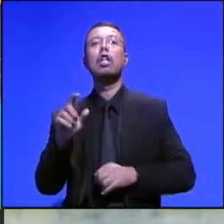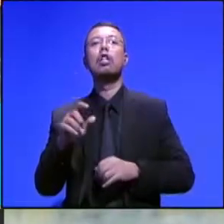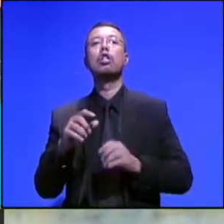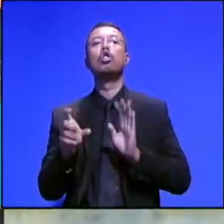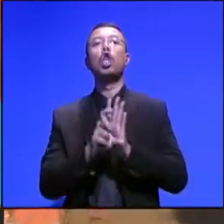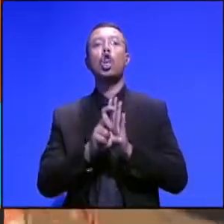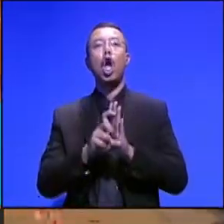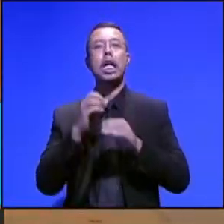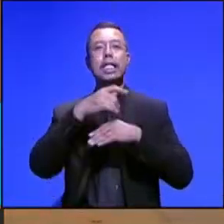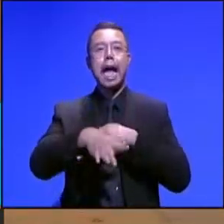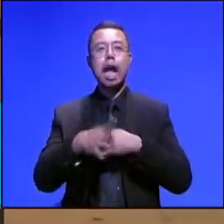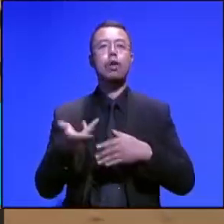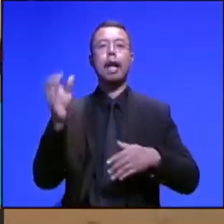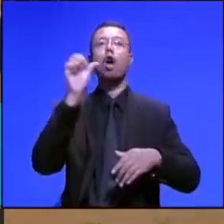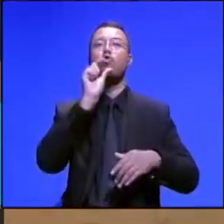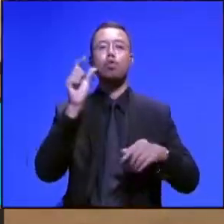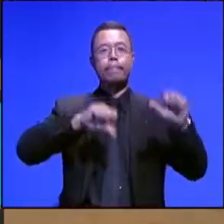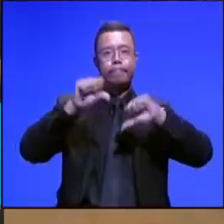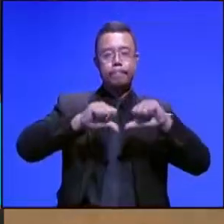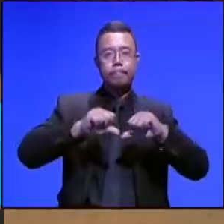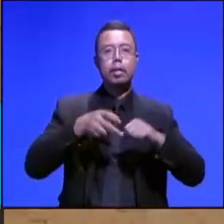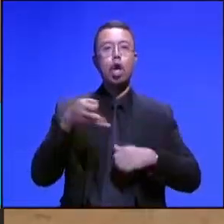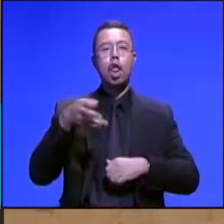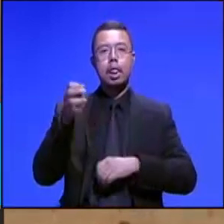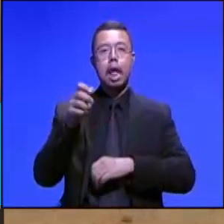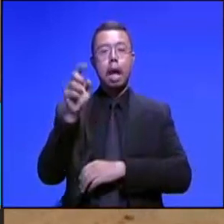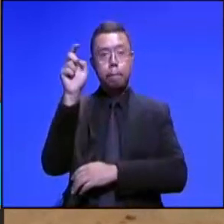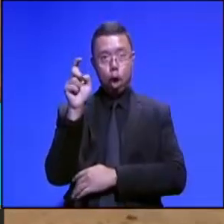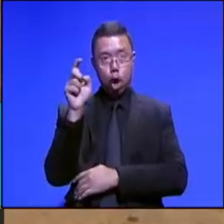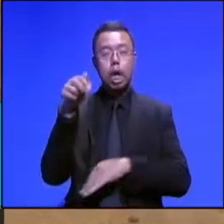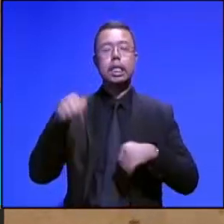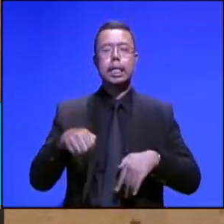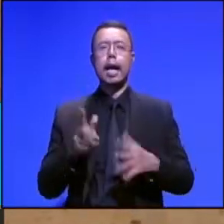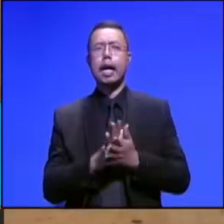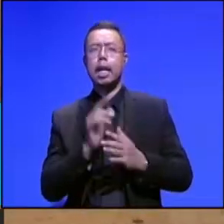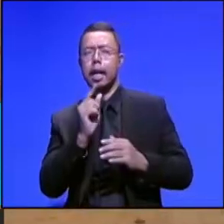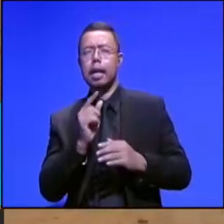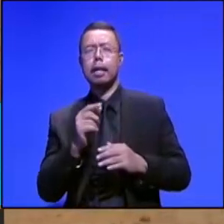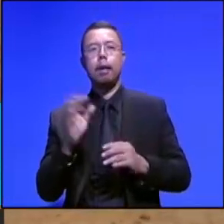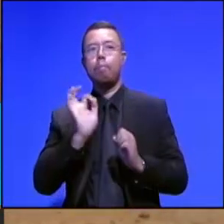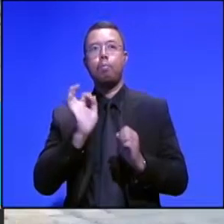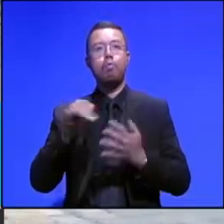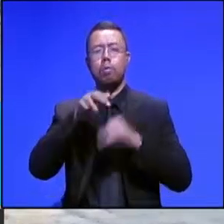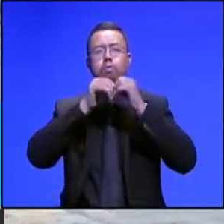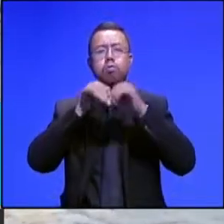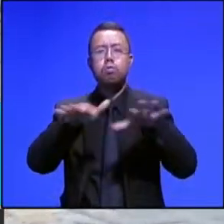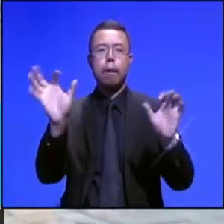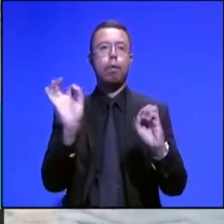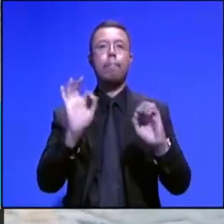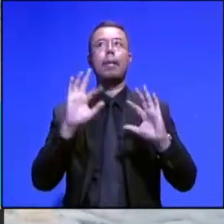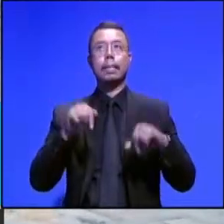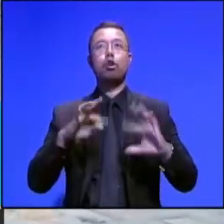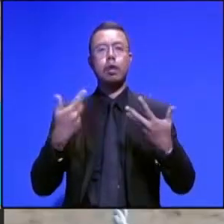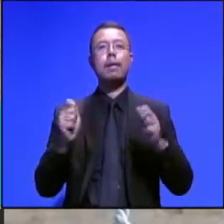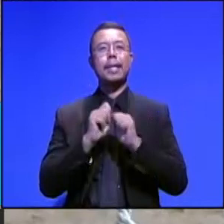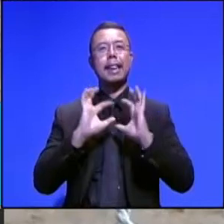darah untuk diuji di laboratorium di Kota Bogor. Meski masih dalam taraf suspek, tim gabungan dari lintas sektor membentuk tim One